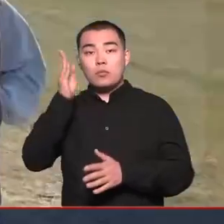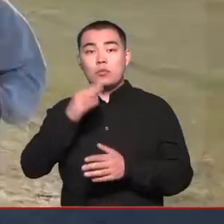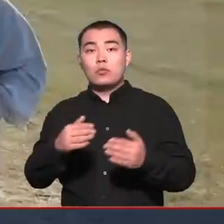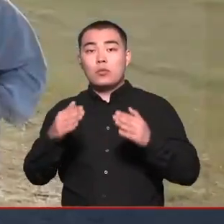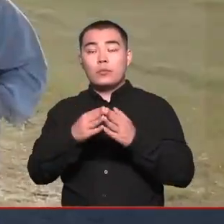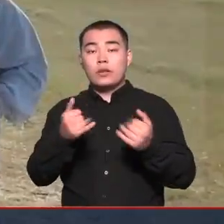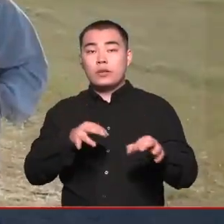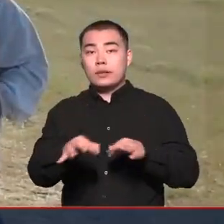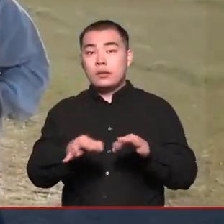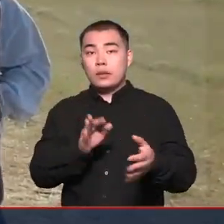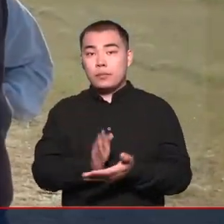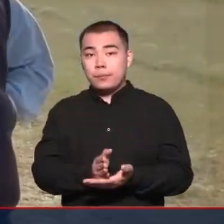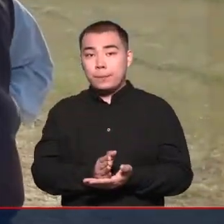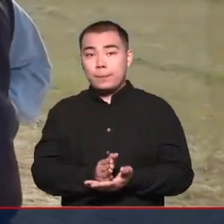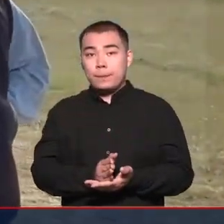домов.